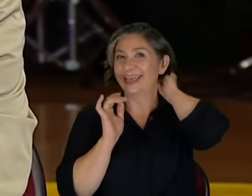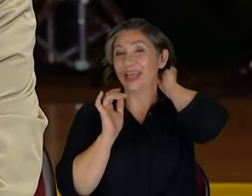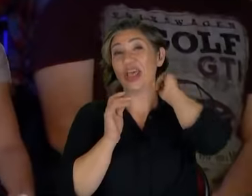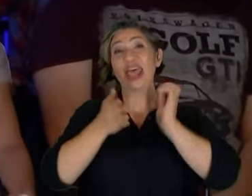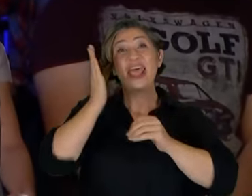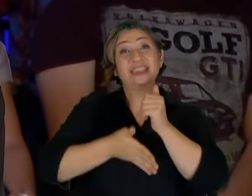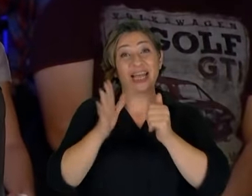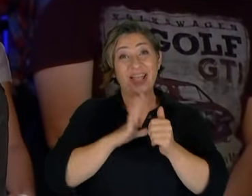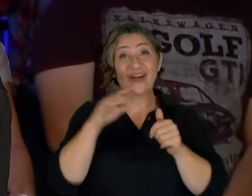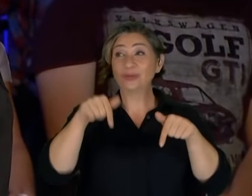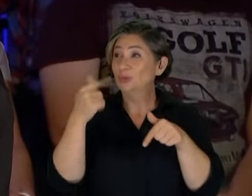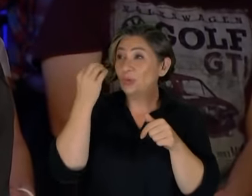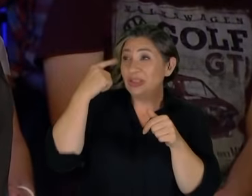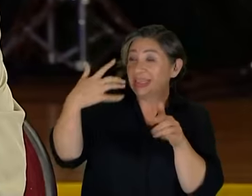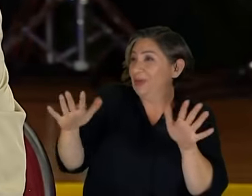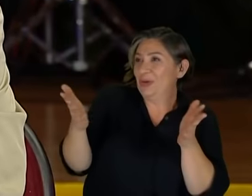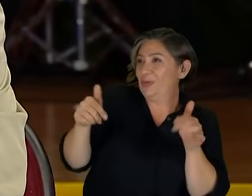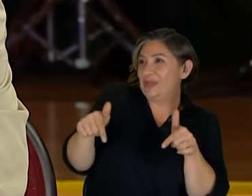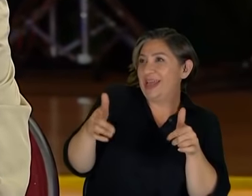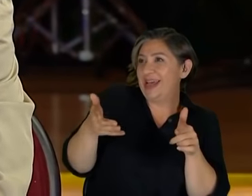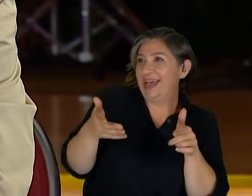Yasaklar vardı. Şimdi çok şaşırıyoruz bunlara.